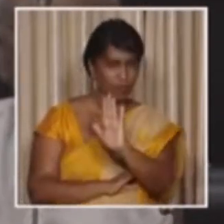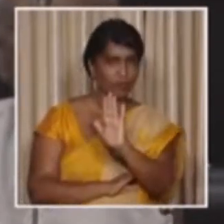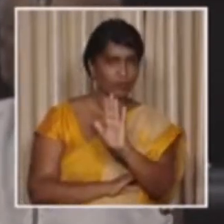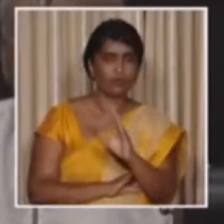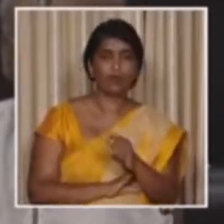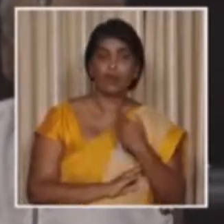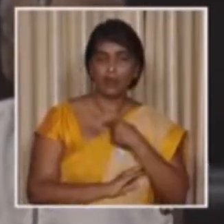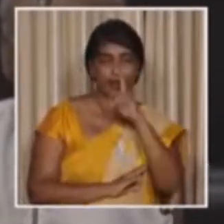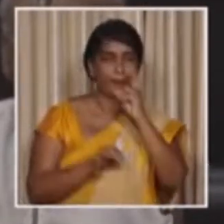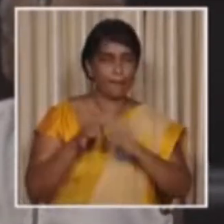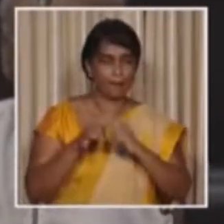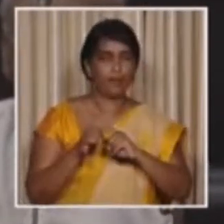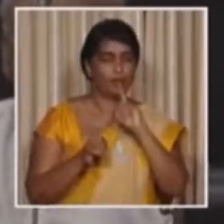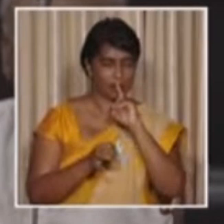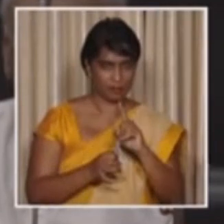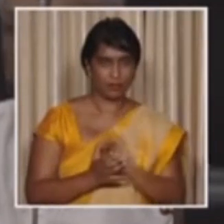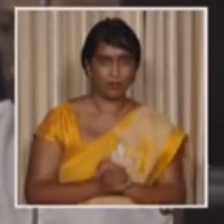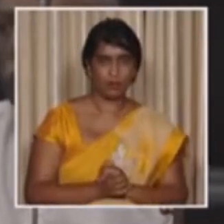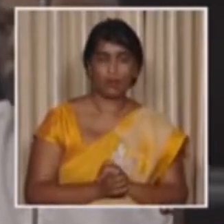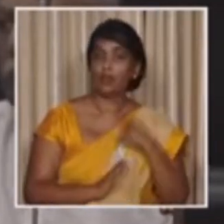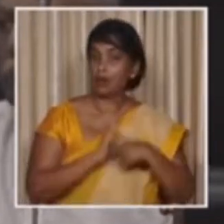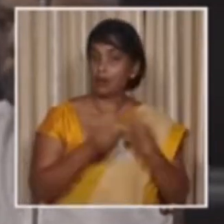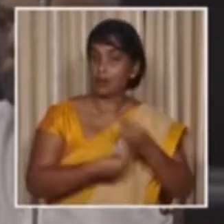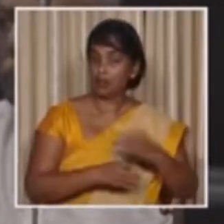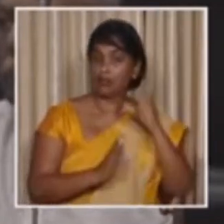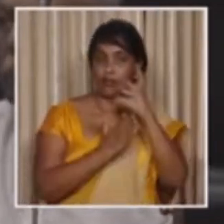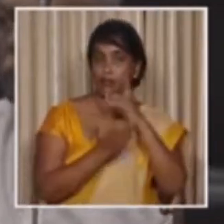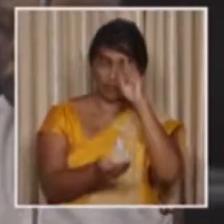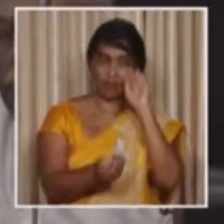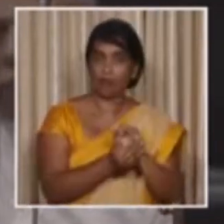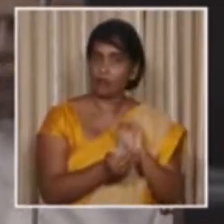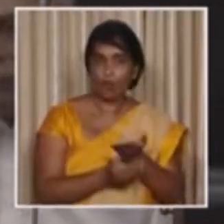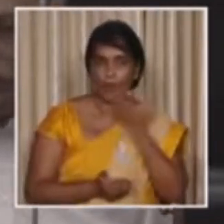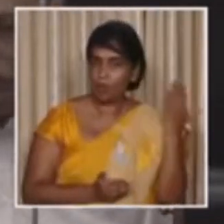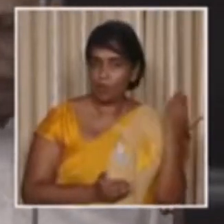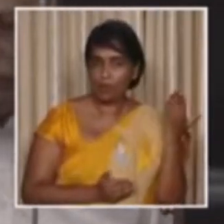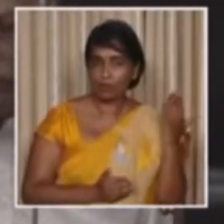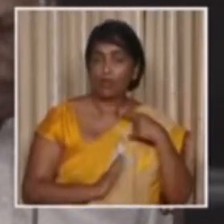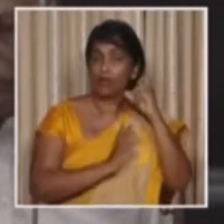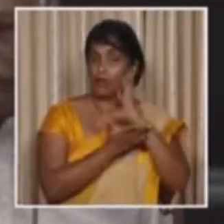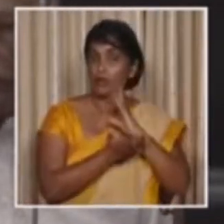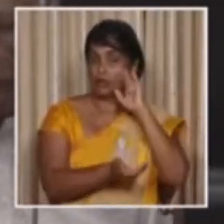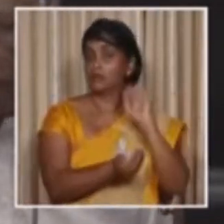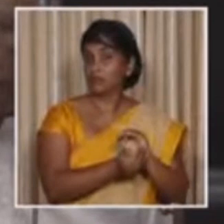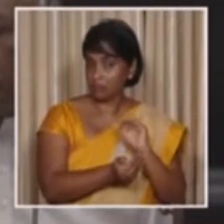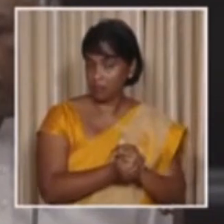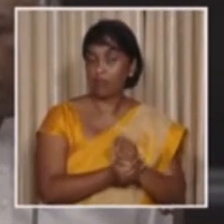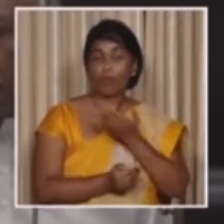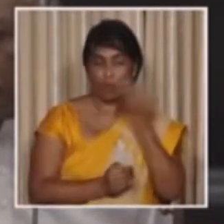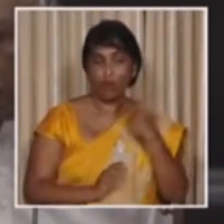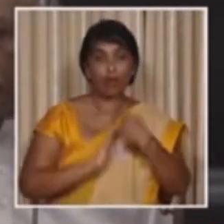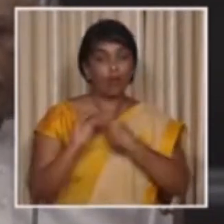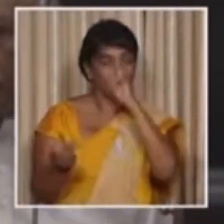finish මම එක ප්‍රශ්නයක් අහනවා රට නැති කළ විවස්ථාව ආරක්ෂා කරන්න පුළුවන්ද විවස්ථාව ආරක්ෂා කරන්න පුළුවන්